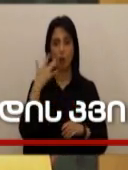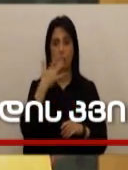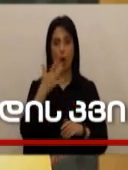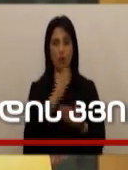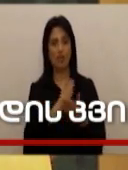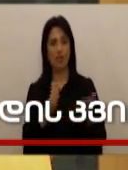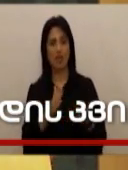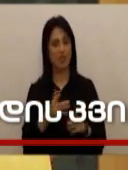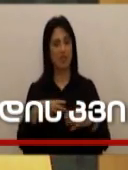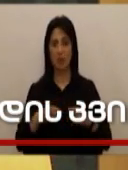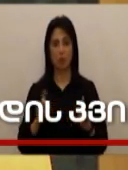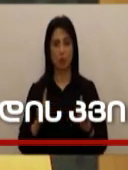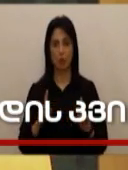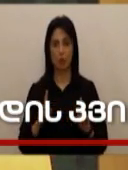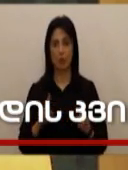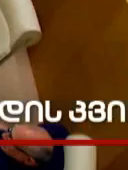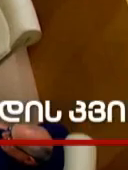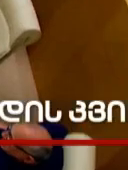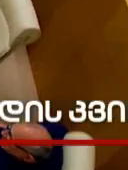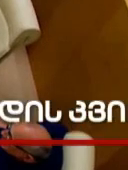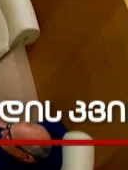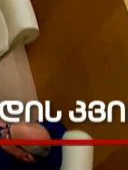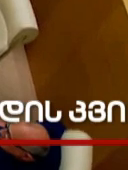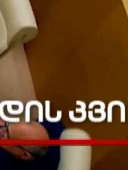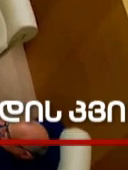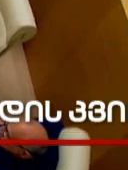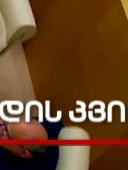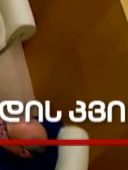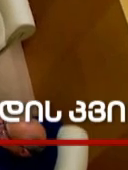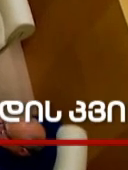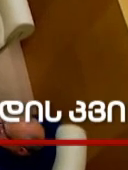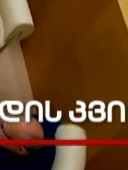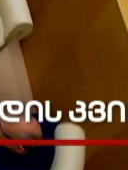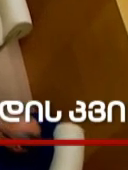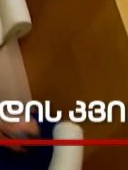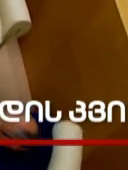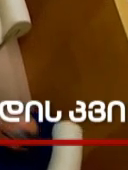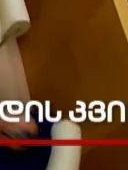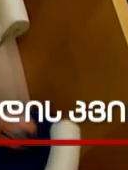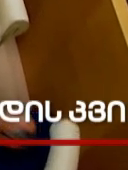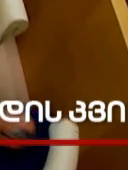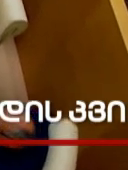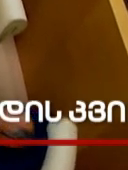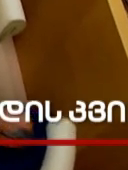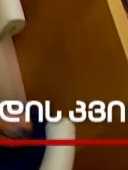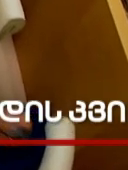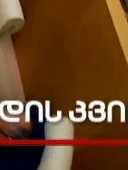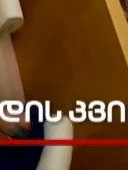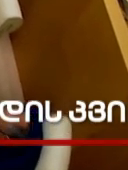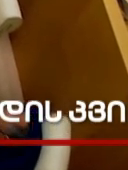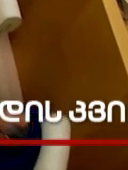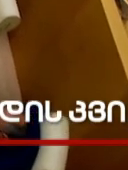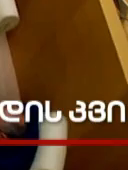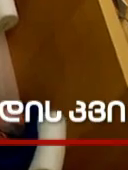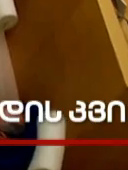ნაწილი, ეს არის ძალიან სამწუხარო მოვლენა. საქართველოს პარლამენტის განათლების კომიტეტი აპირებს საჯარო სკოლებსა და უმაღლეს სასწავლებლებში